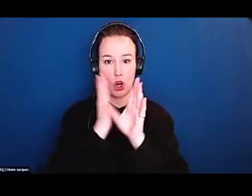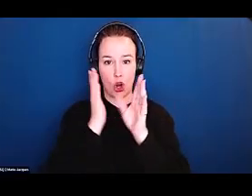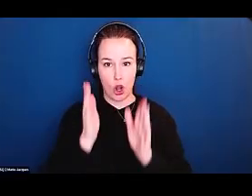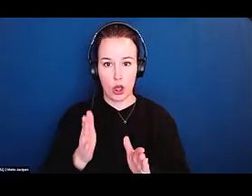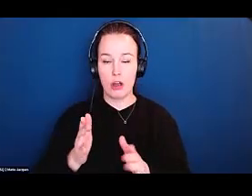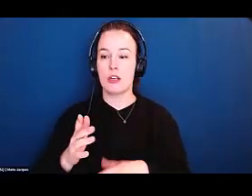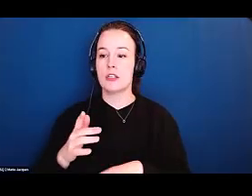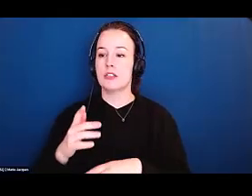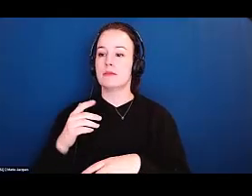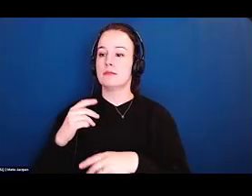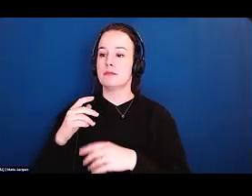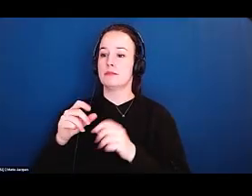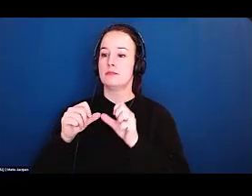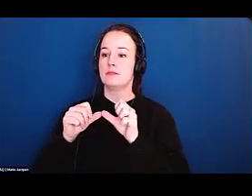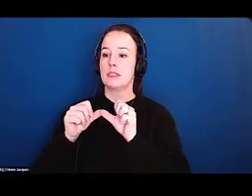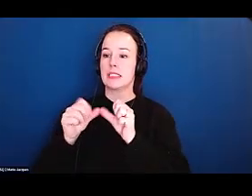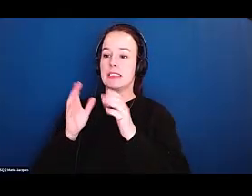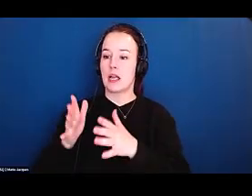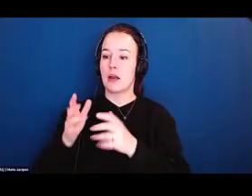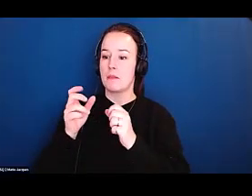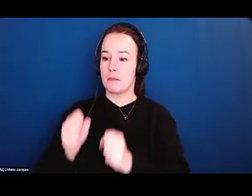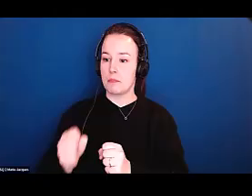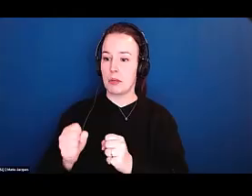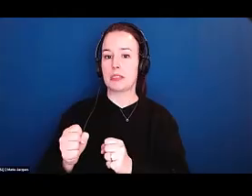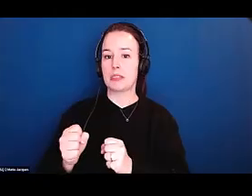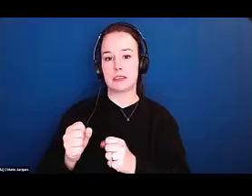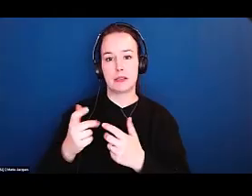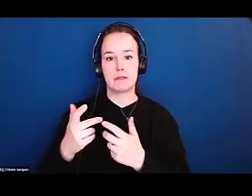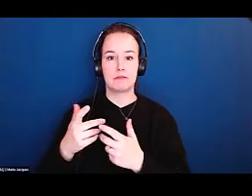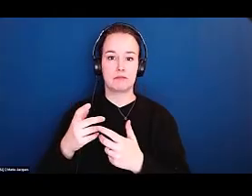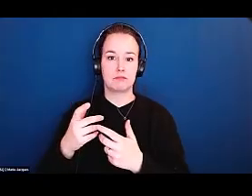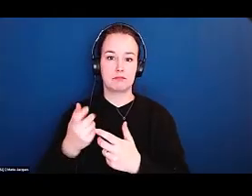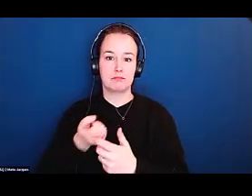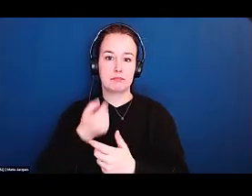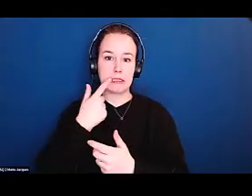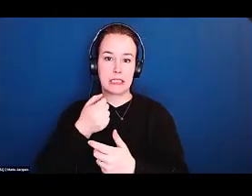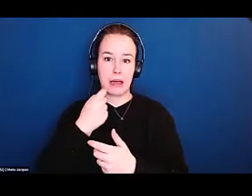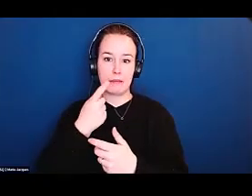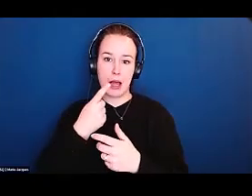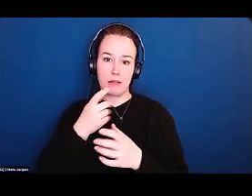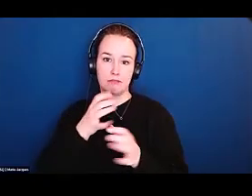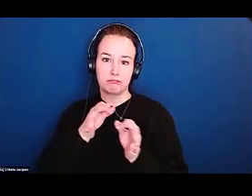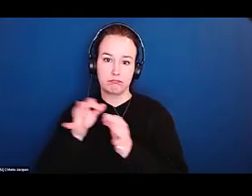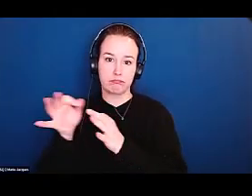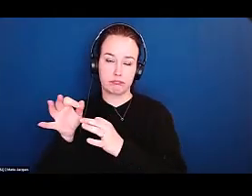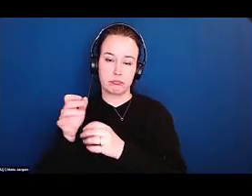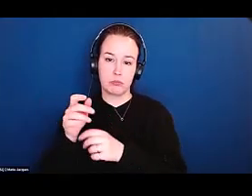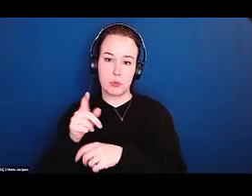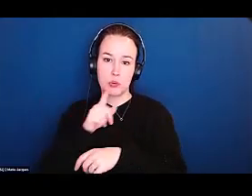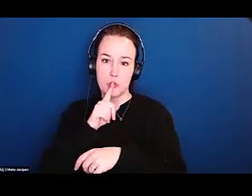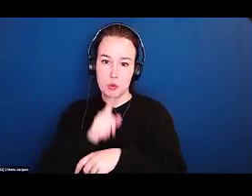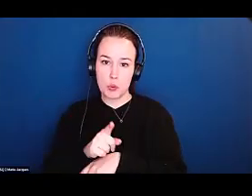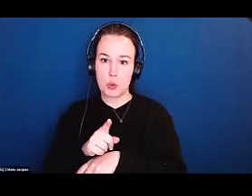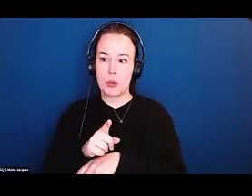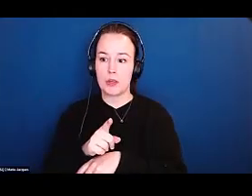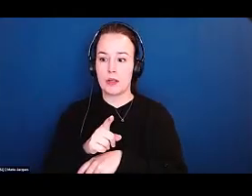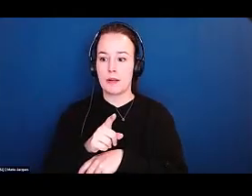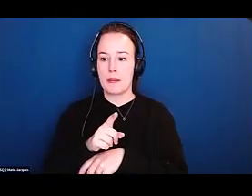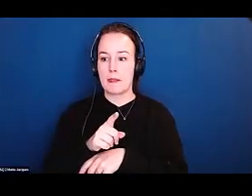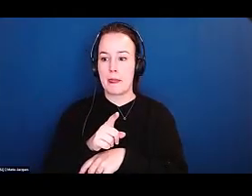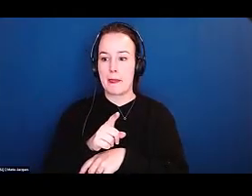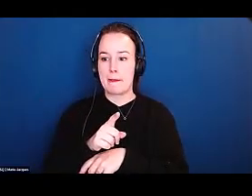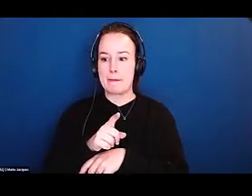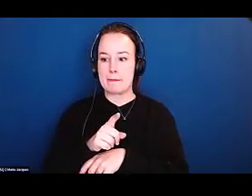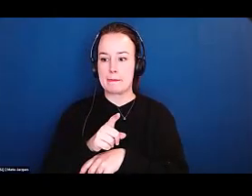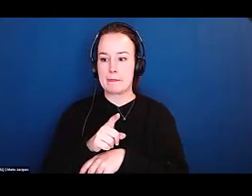psychologues et les résidents peuvent utiliser donc des substances de manière sûre. Nous n'oublions pas les personnes